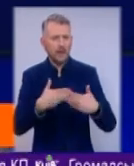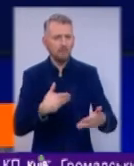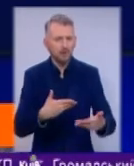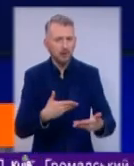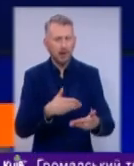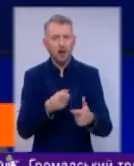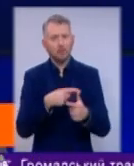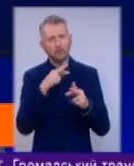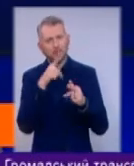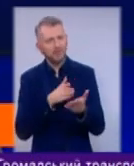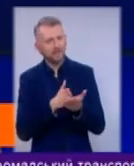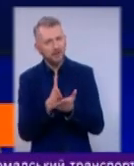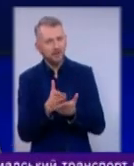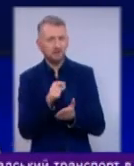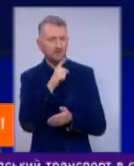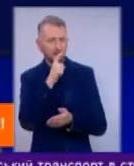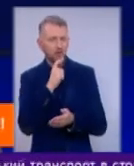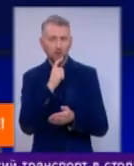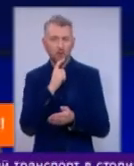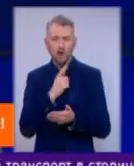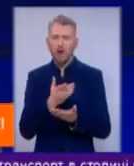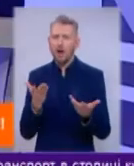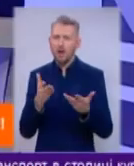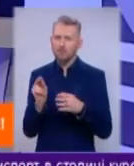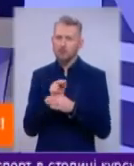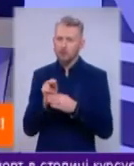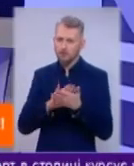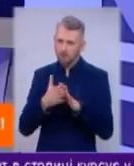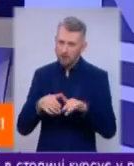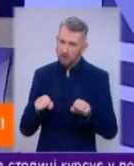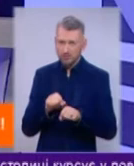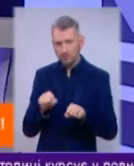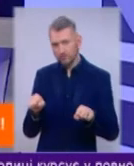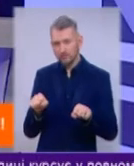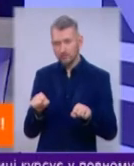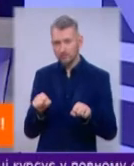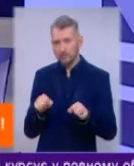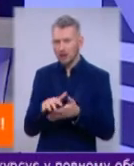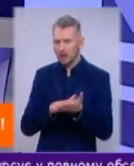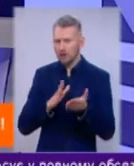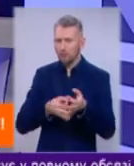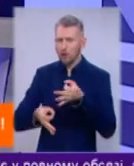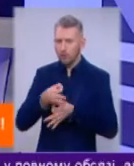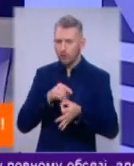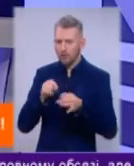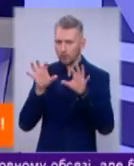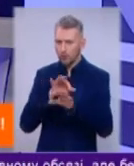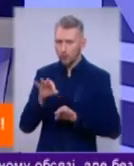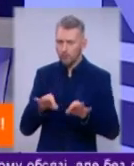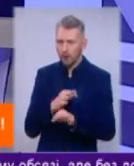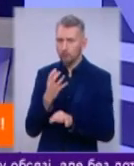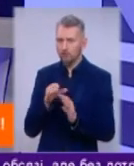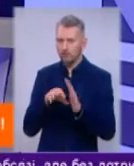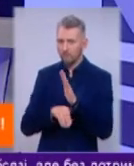зовсім той напрям. Угу. Там ще не зрозуміло. Є можливість якось виправити ситуацію? Далі буде обговорення, я так розумію, цього законопроекту, що в